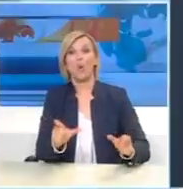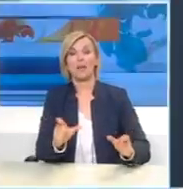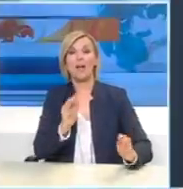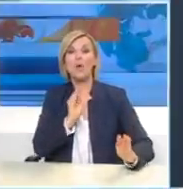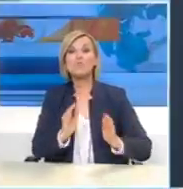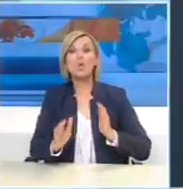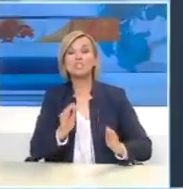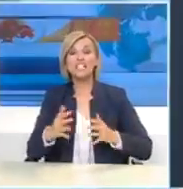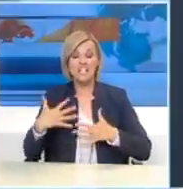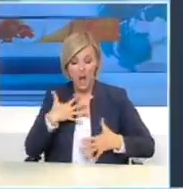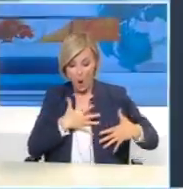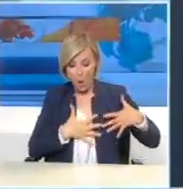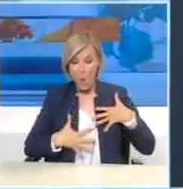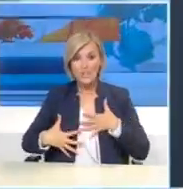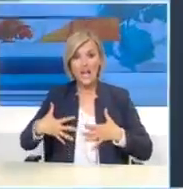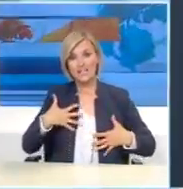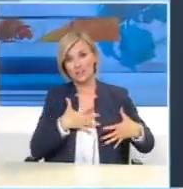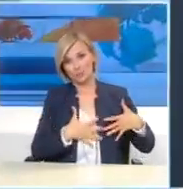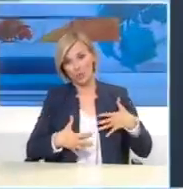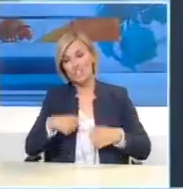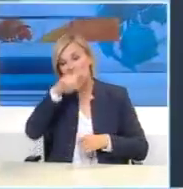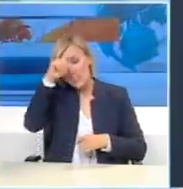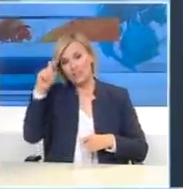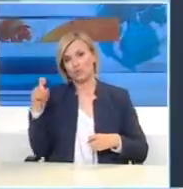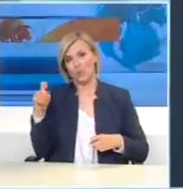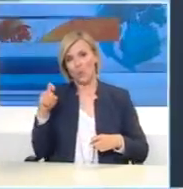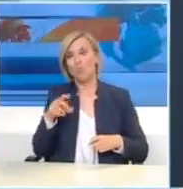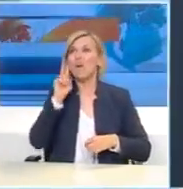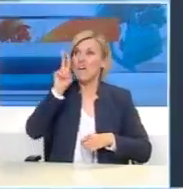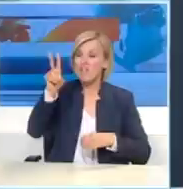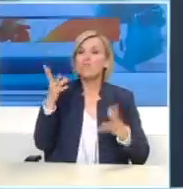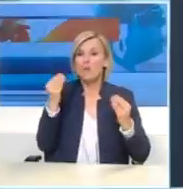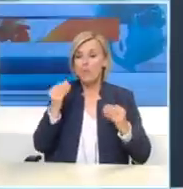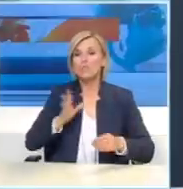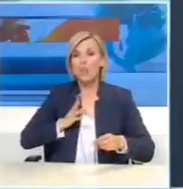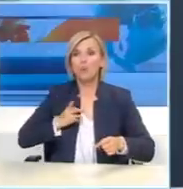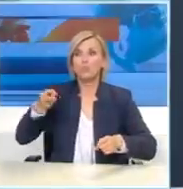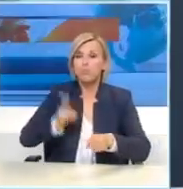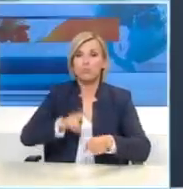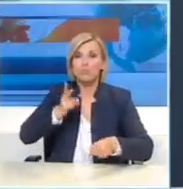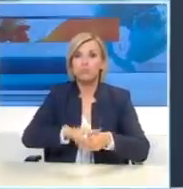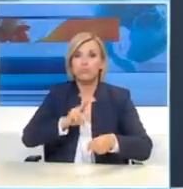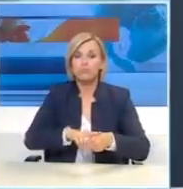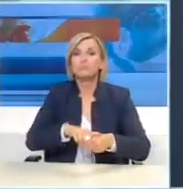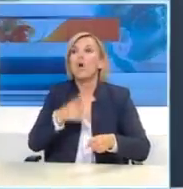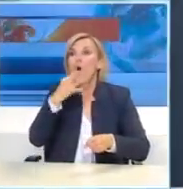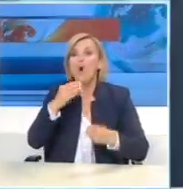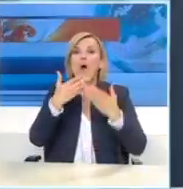στα συστήματα υγείας των χωρών αυτών, την υπερφόρτωση και μάλιστα πολλούς ανθρώπους οι οποίοι να μην μπορούν να πάρουν ιατρική